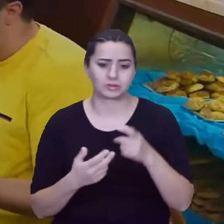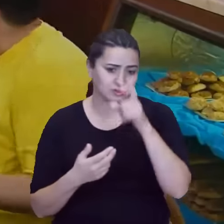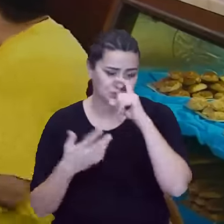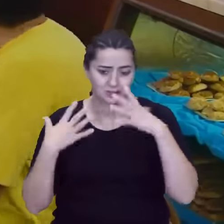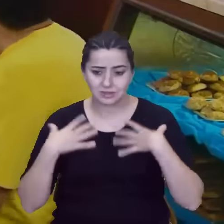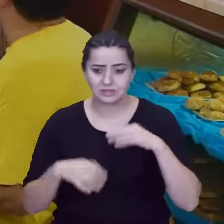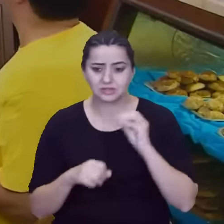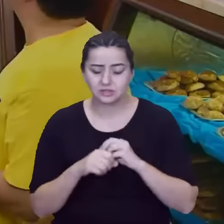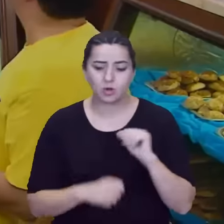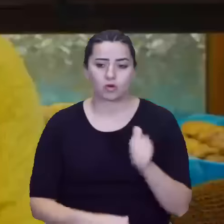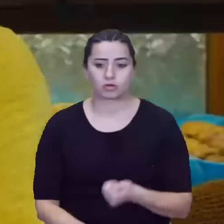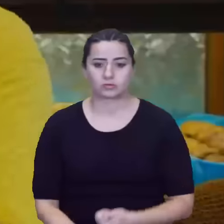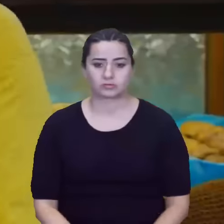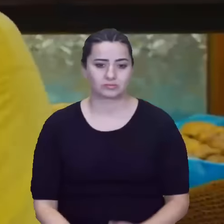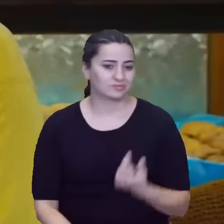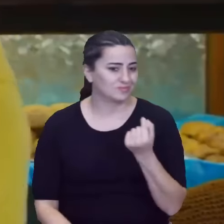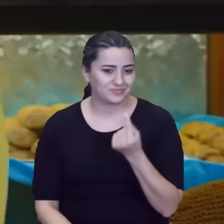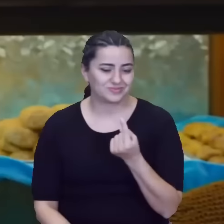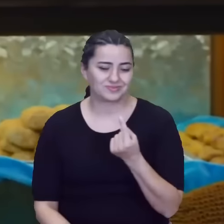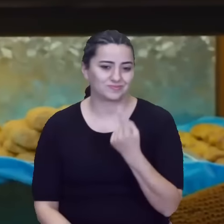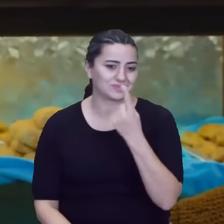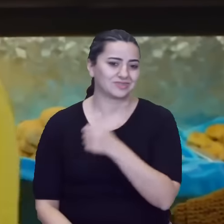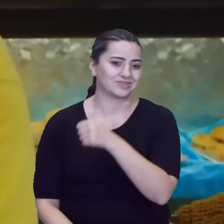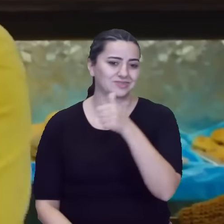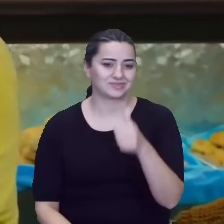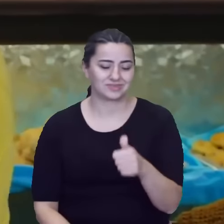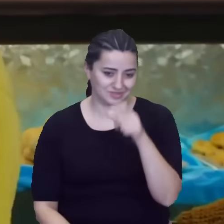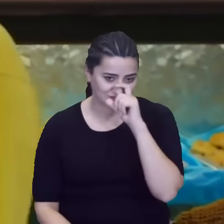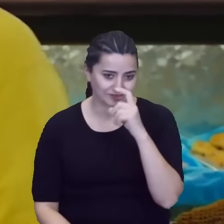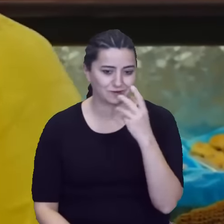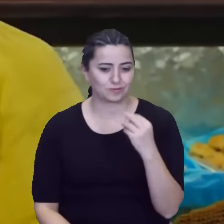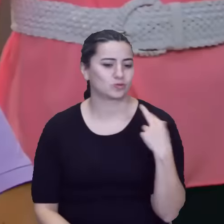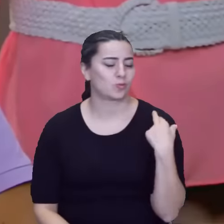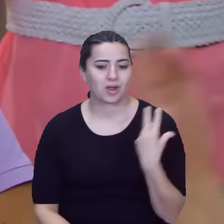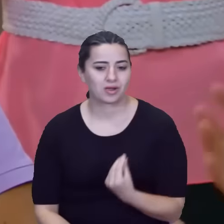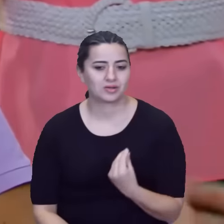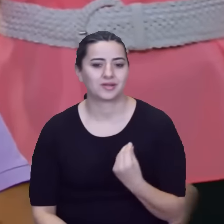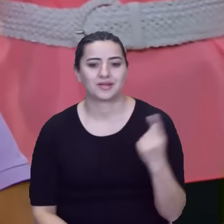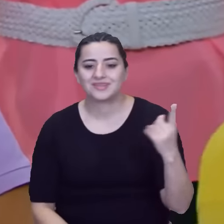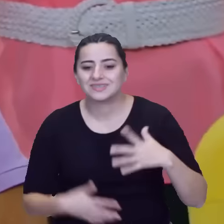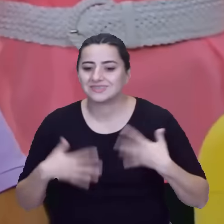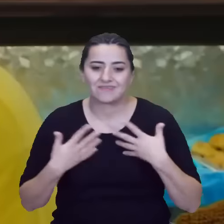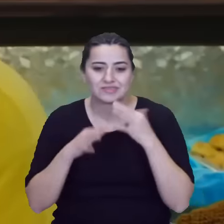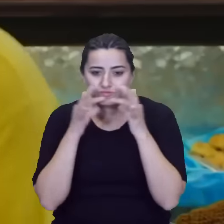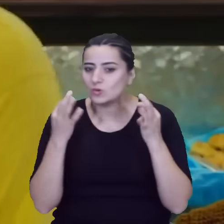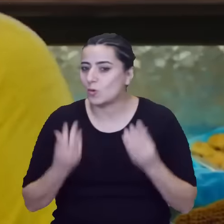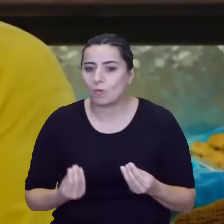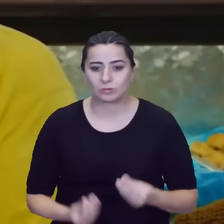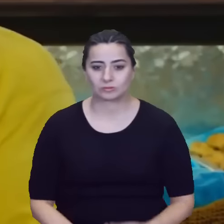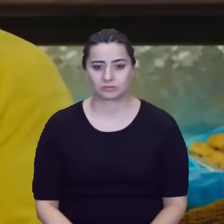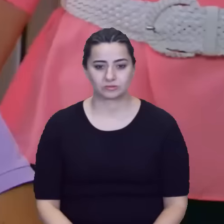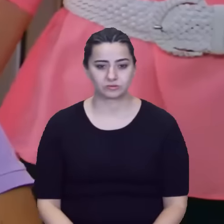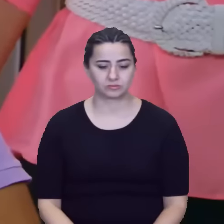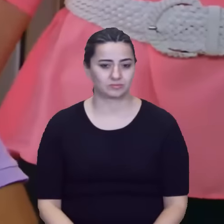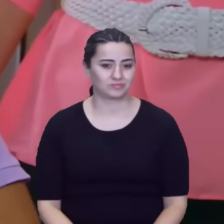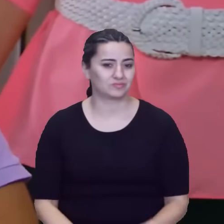Kraliçe giyecek diye önemsemiş. Ne var yani? Çıksa birisi karşısına kraliçe diye numaradan. Fato Ana da mutlu olsa. Ne var yani